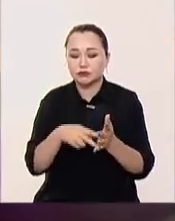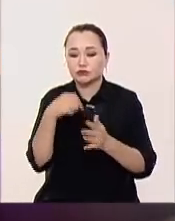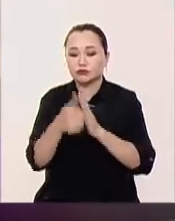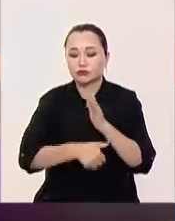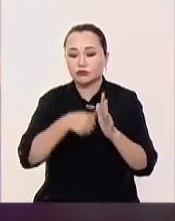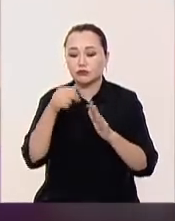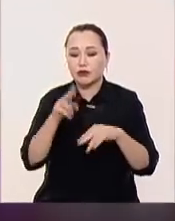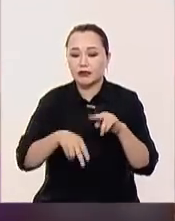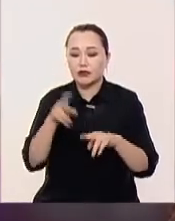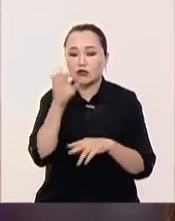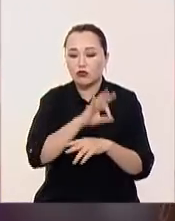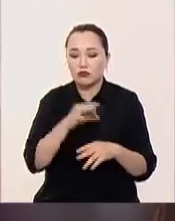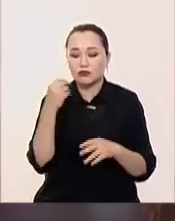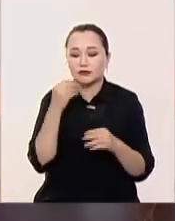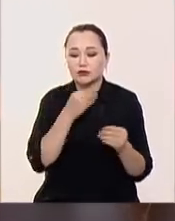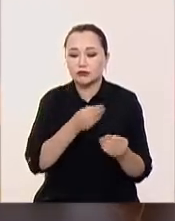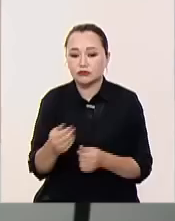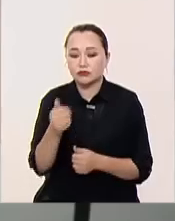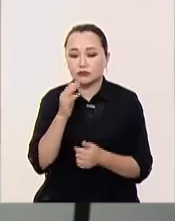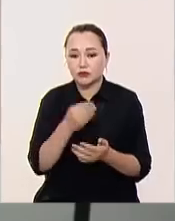материалдарының қымбаттауы себеп.